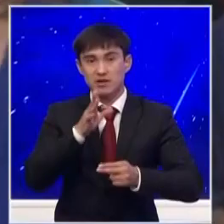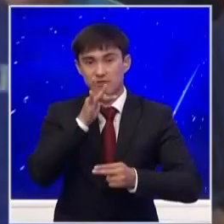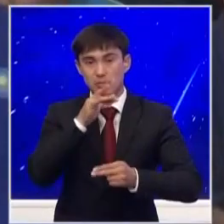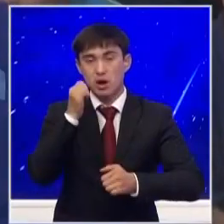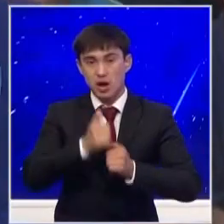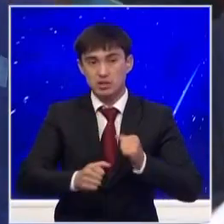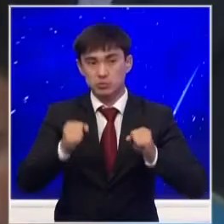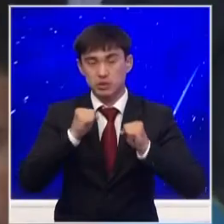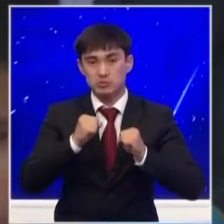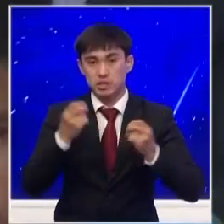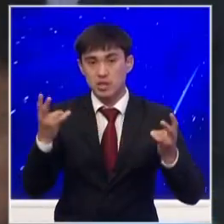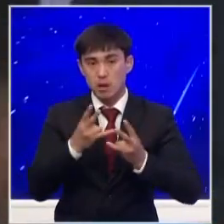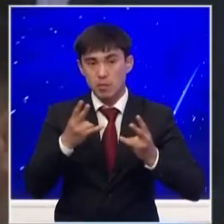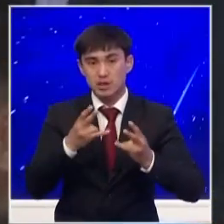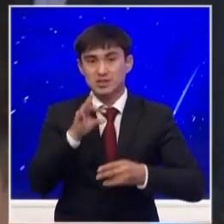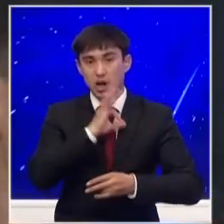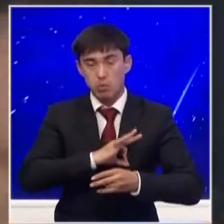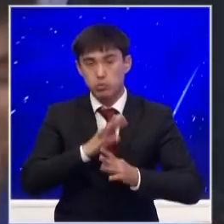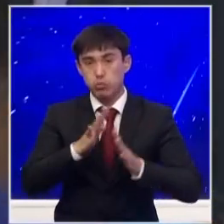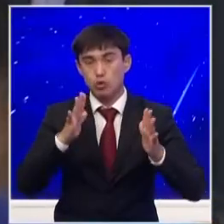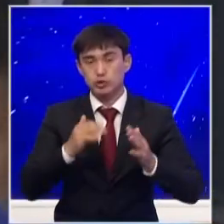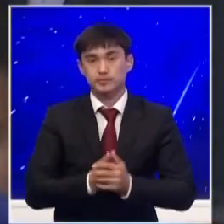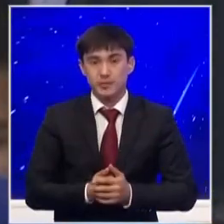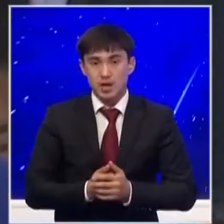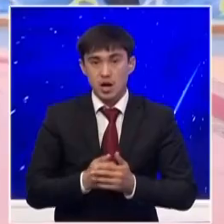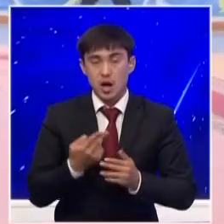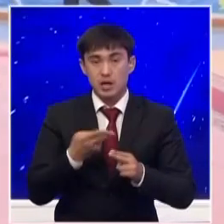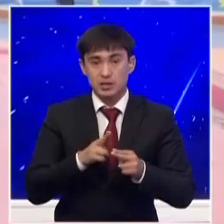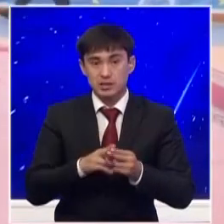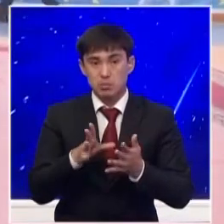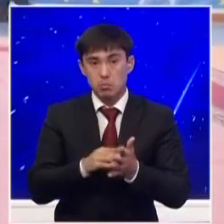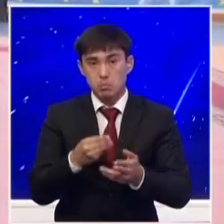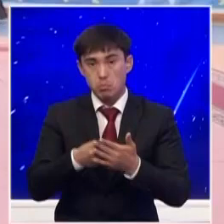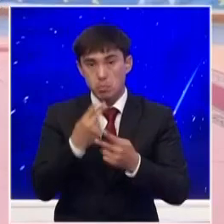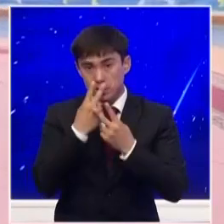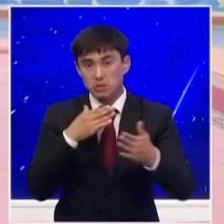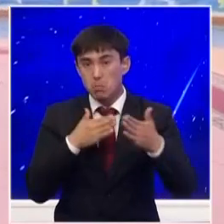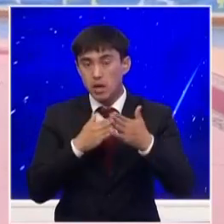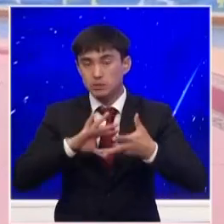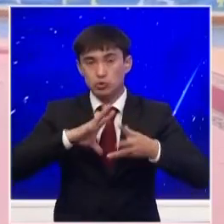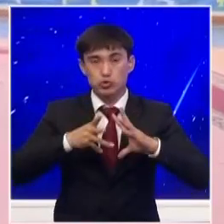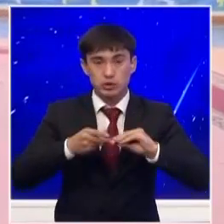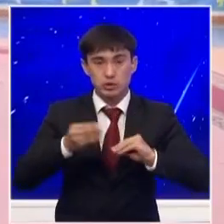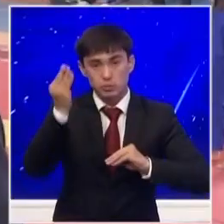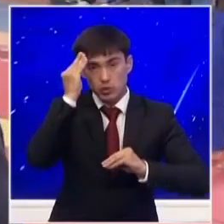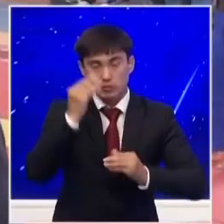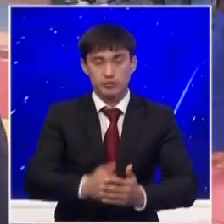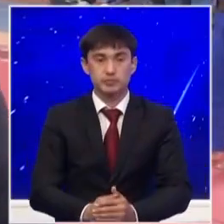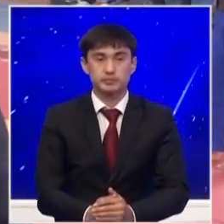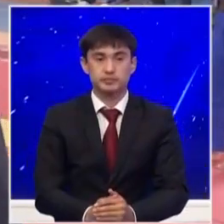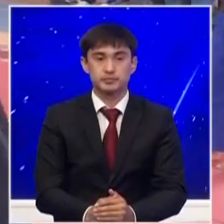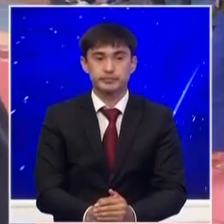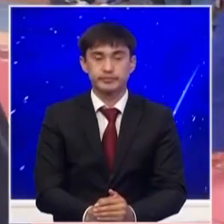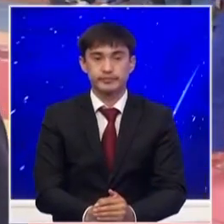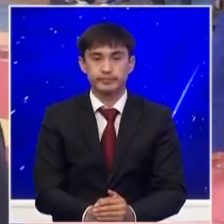время каждому спортсмену необходимо заработать как можно больше очков, а значит, продемонстрировать максимум результативных приемов.